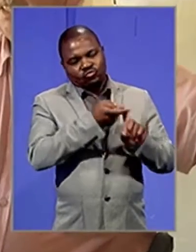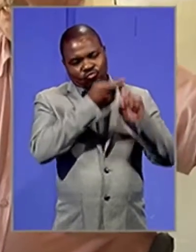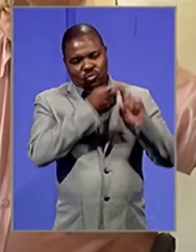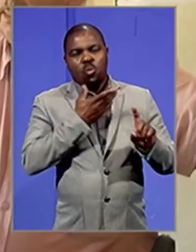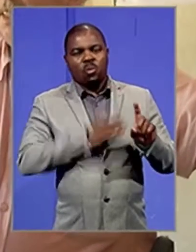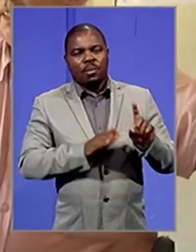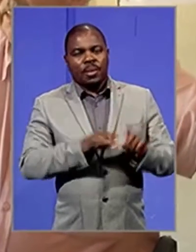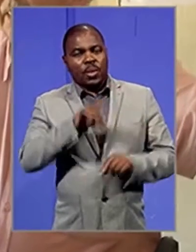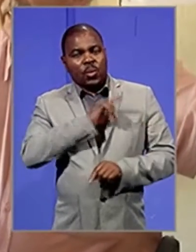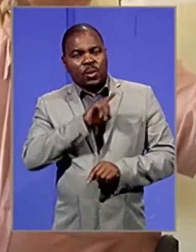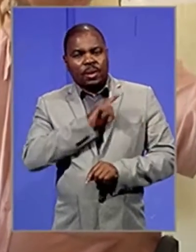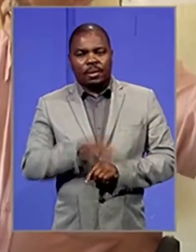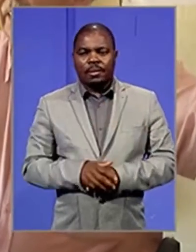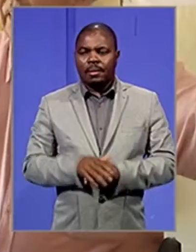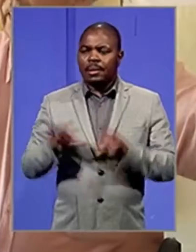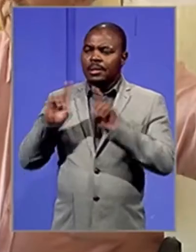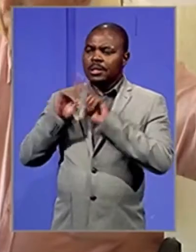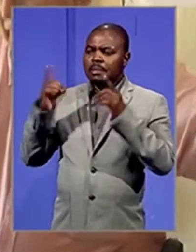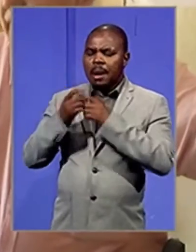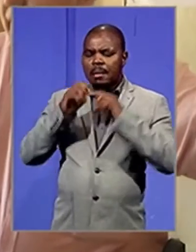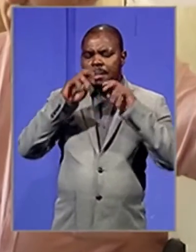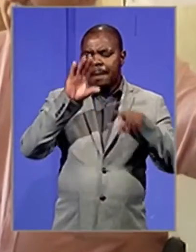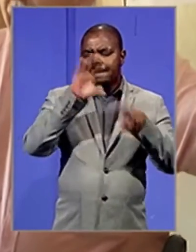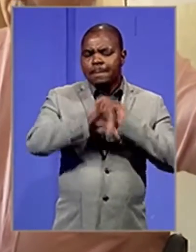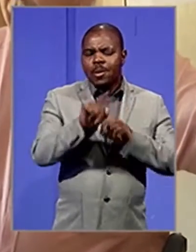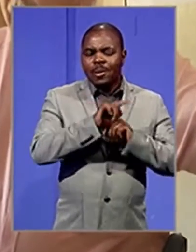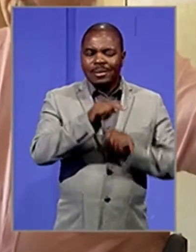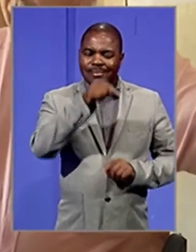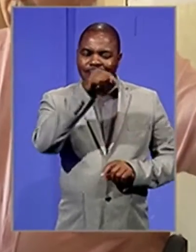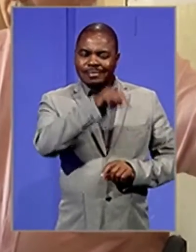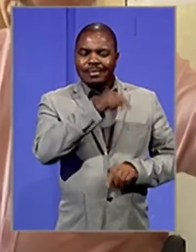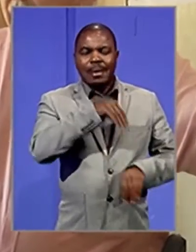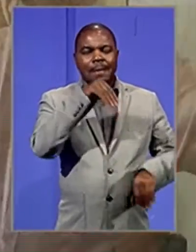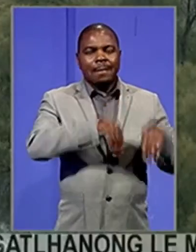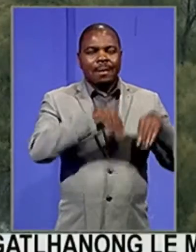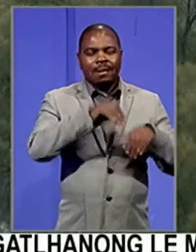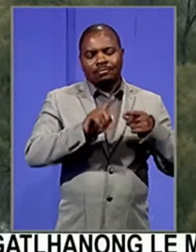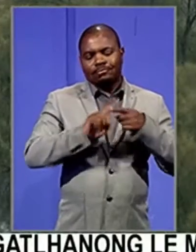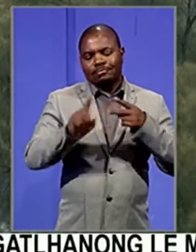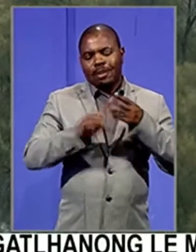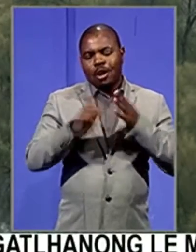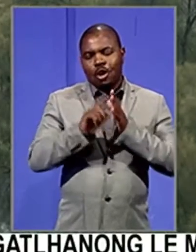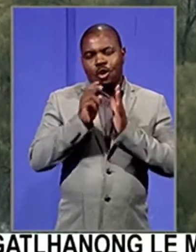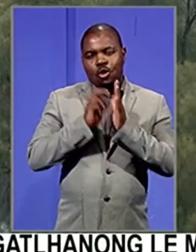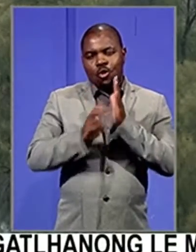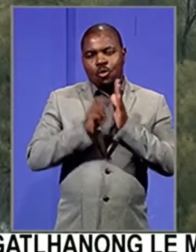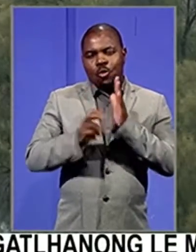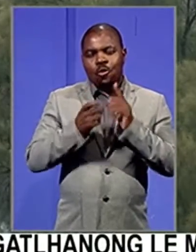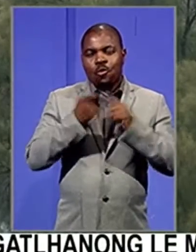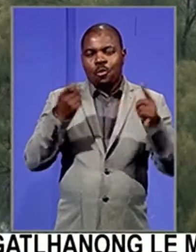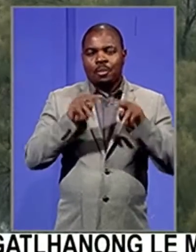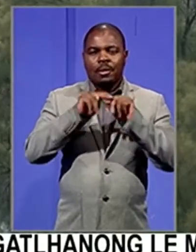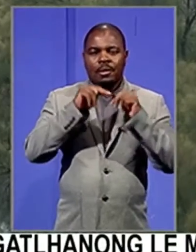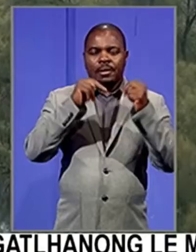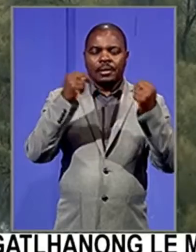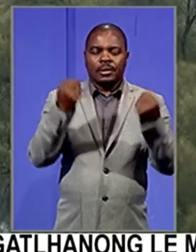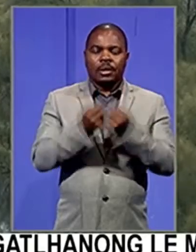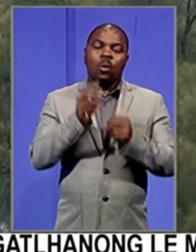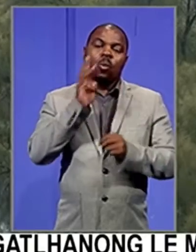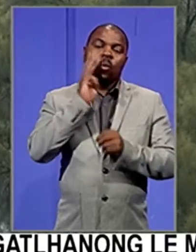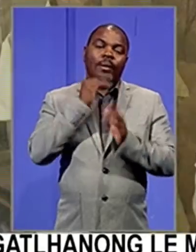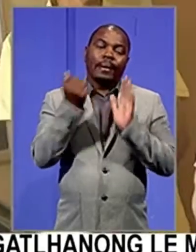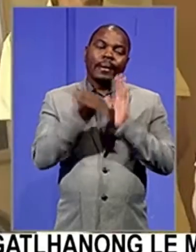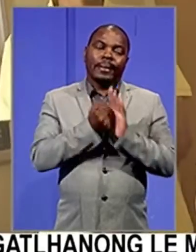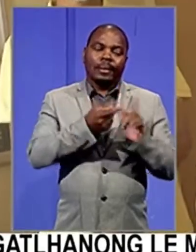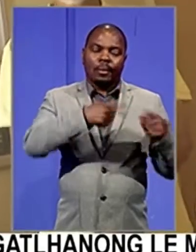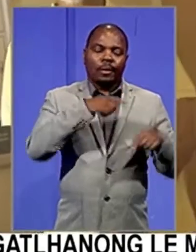Seno se latelela phitlhelelo ya lefapha gore moepo o ikgatholotse melawana mengwe e beilweng mo National Water Act. Mahlobo a